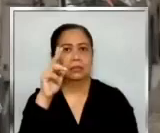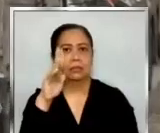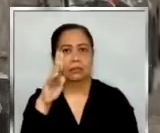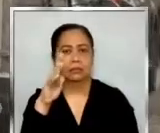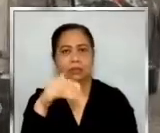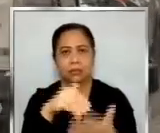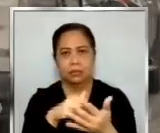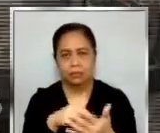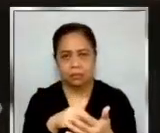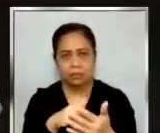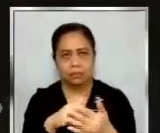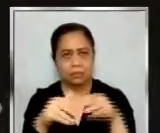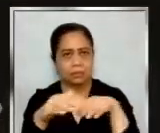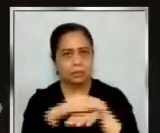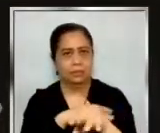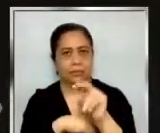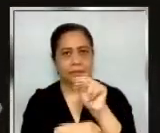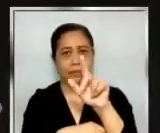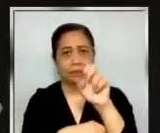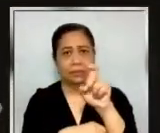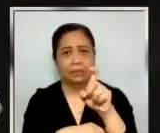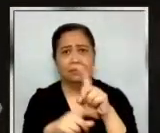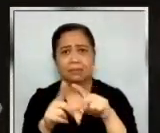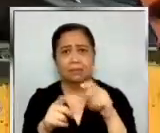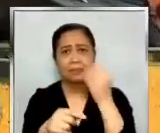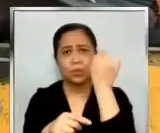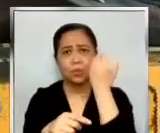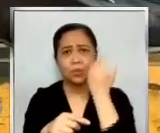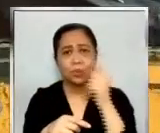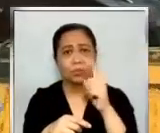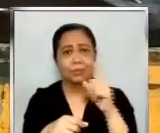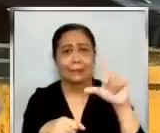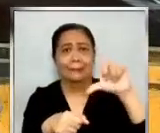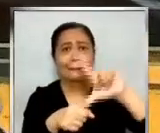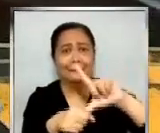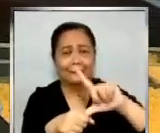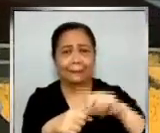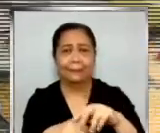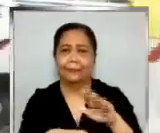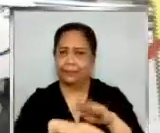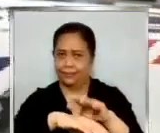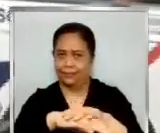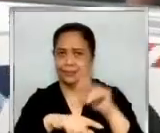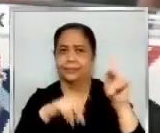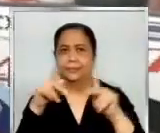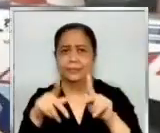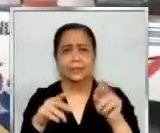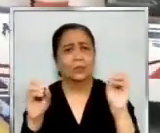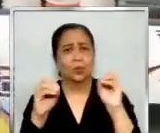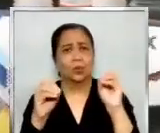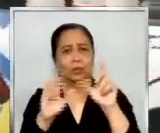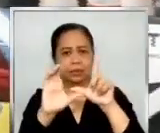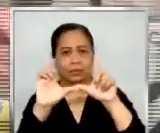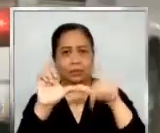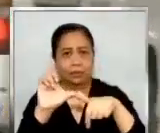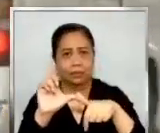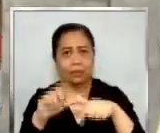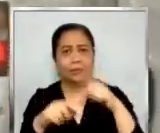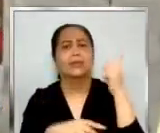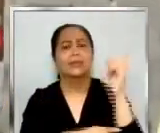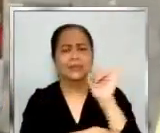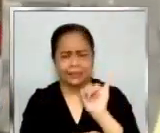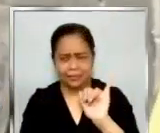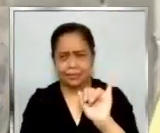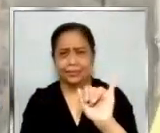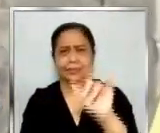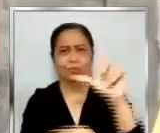ang dumaan sa NLEX pero insufficient naman ang load. Paalala sa publiko, walang expiry at forever ang load